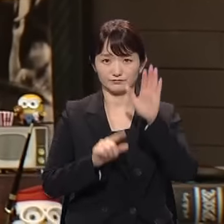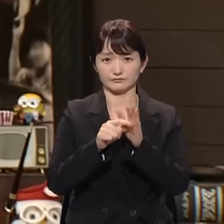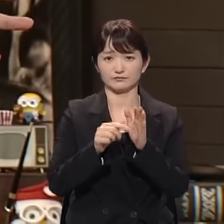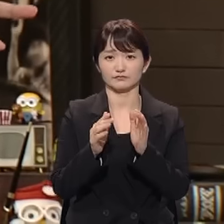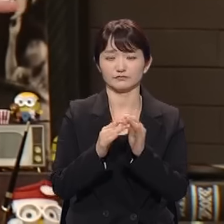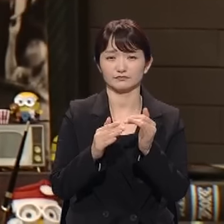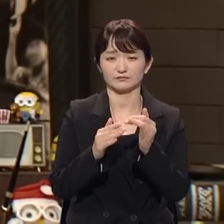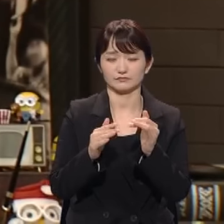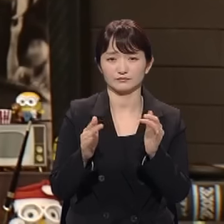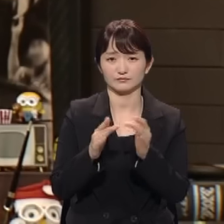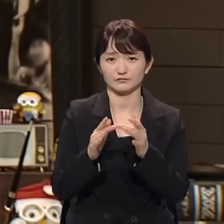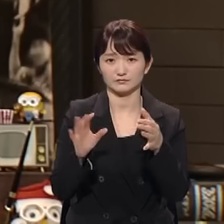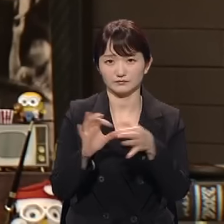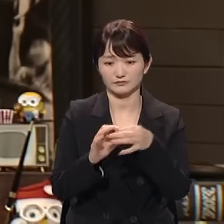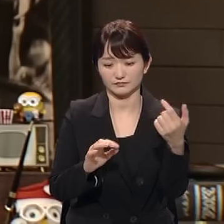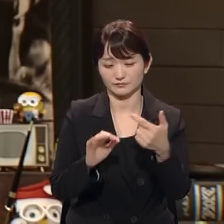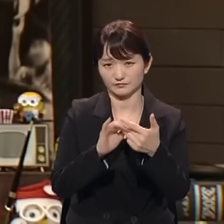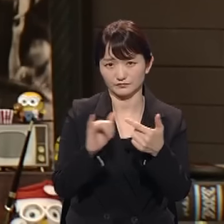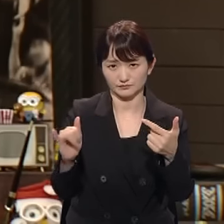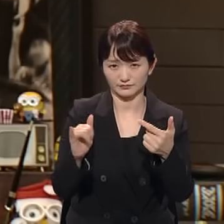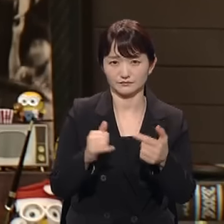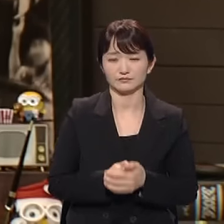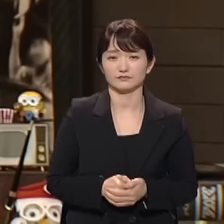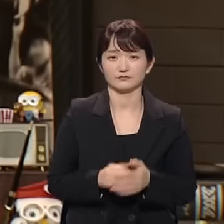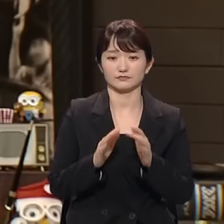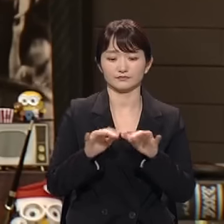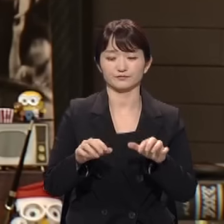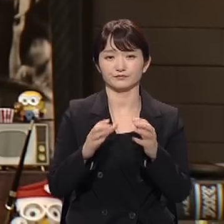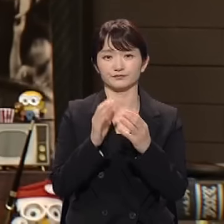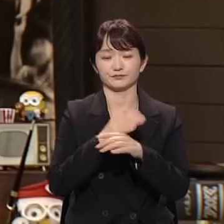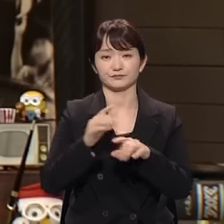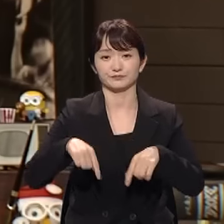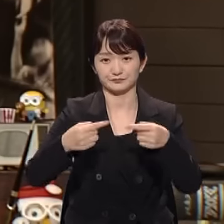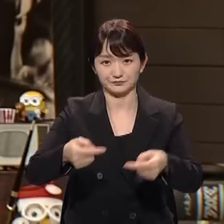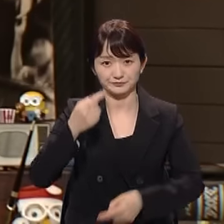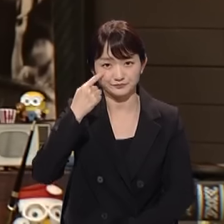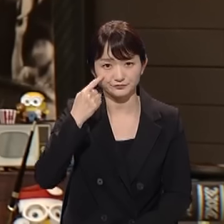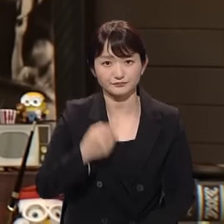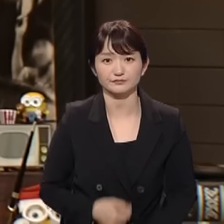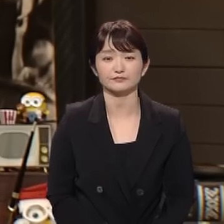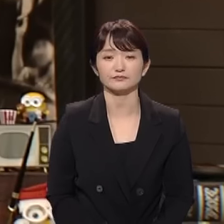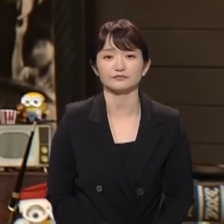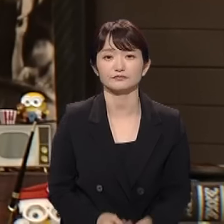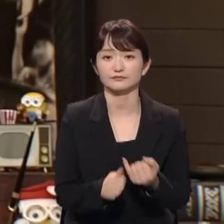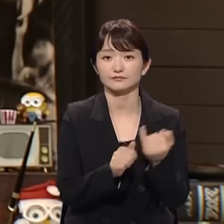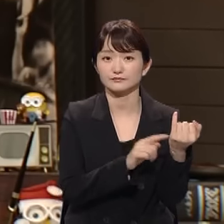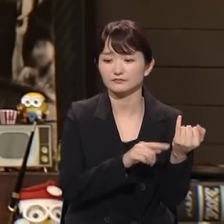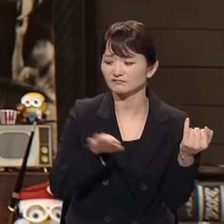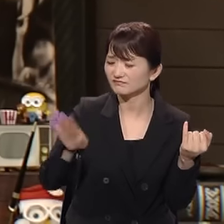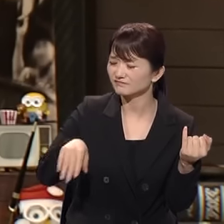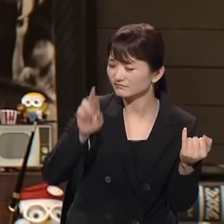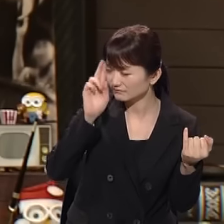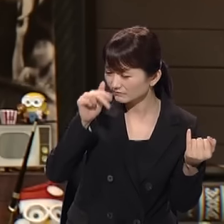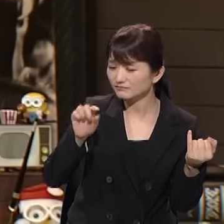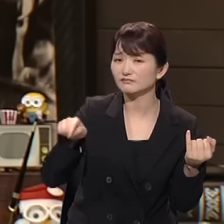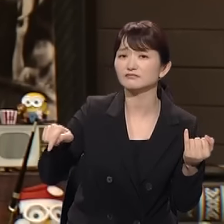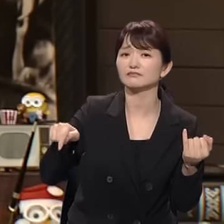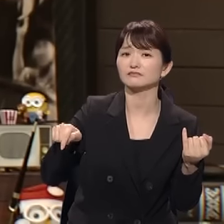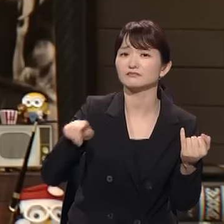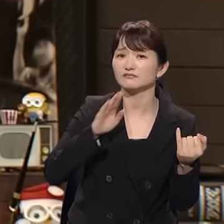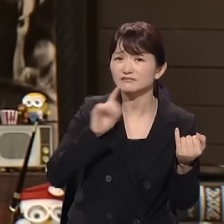타임 6천여 분의 우리 가족 여러분들 함께하고 계신데요. 채팅창에 OX로 함께 참여해보시죠. 먼저 사연자 아내입니다. 야 박지훈